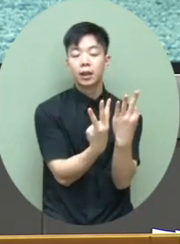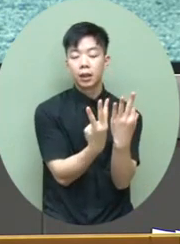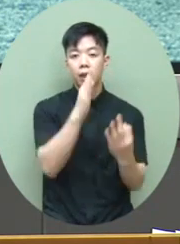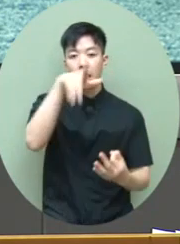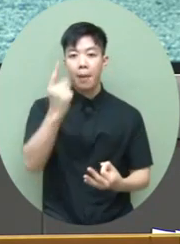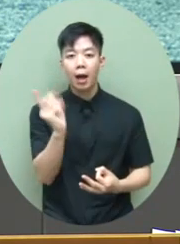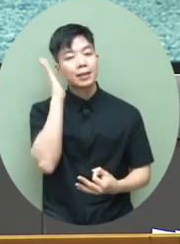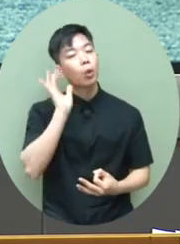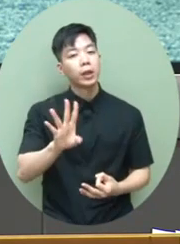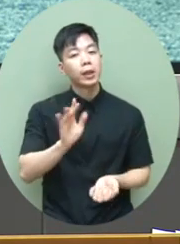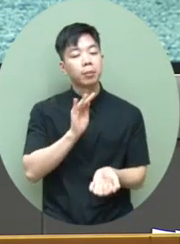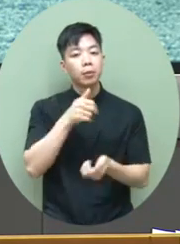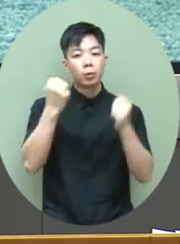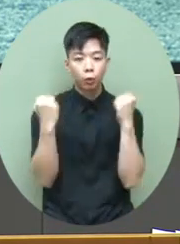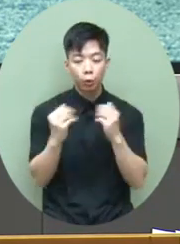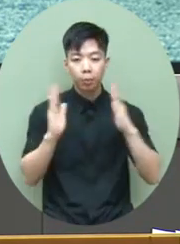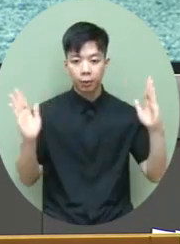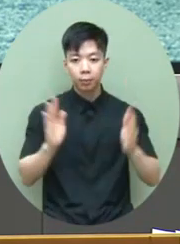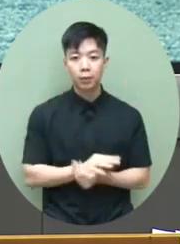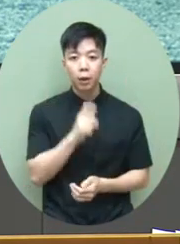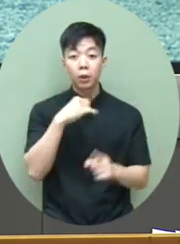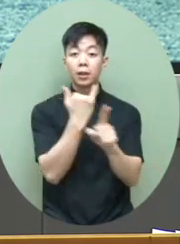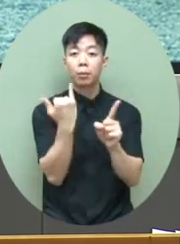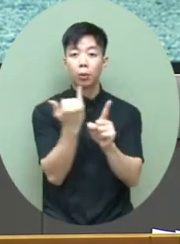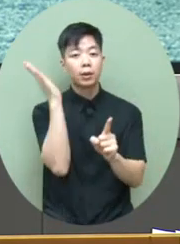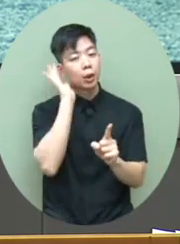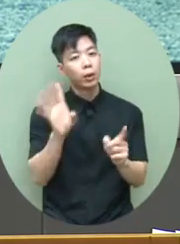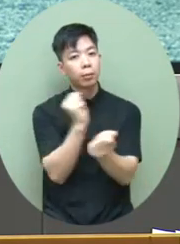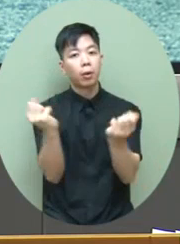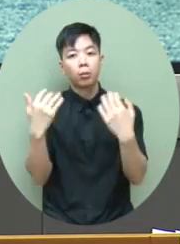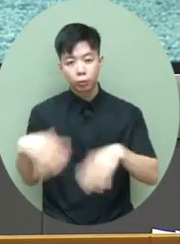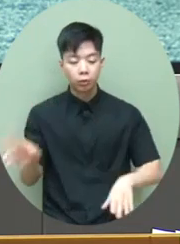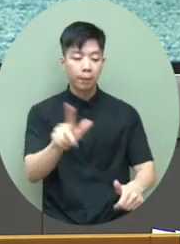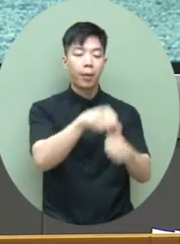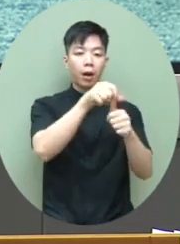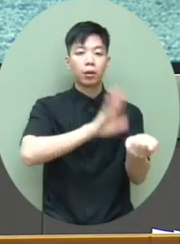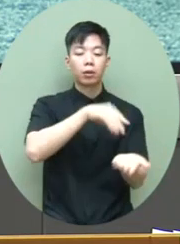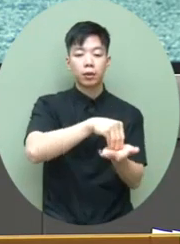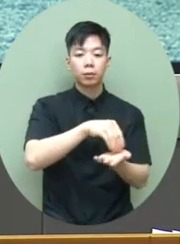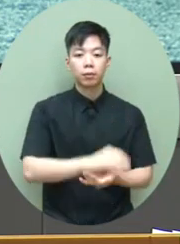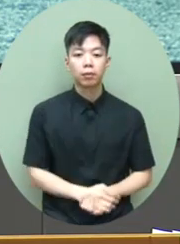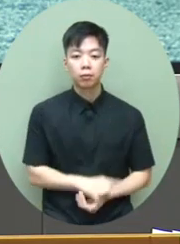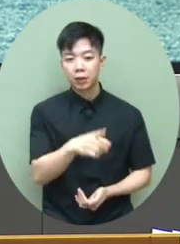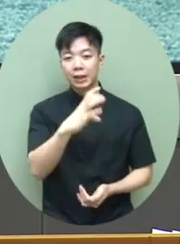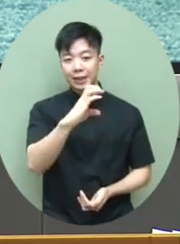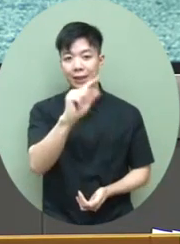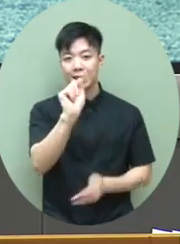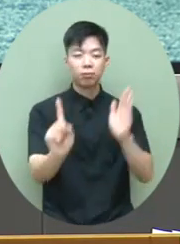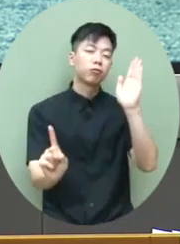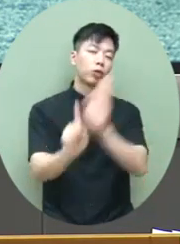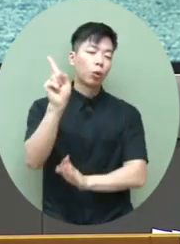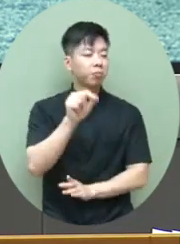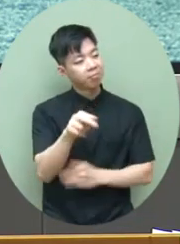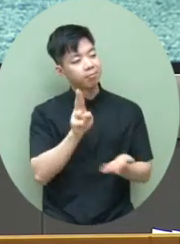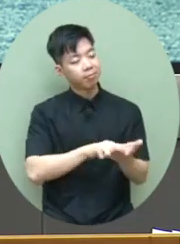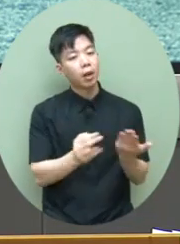啦，另外有16宗就係離開咗檢疫酒店揾到嘅個案，咁大部分都係有啲好高嘅 CT 值，應該係啲復陽